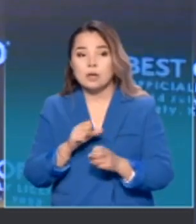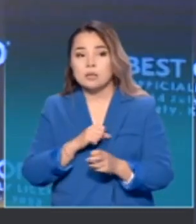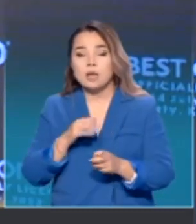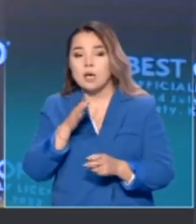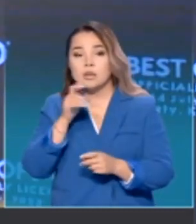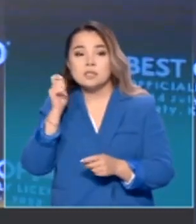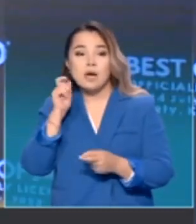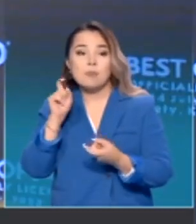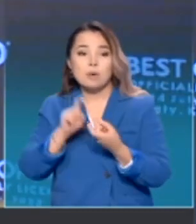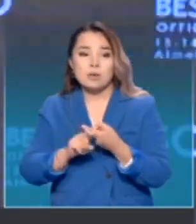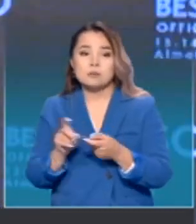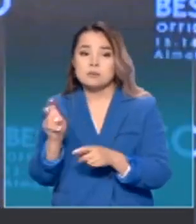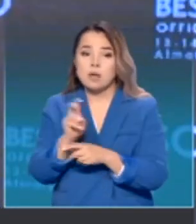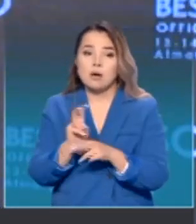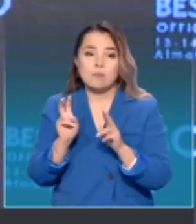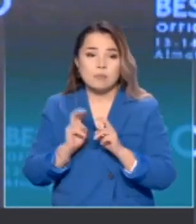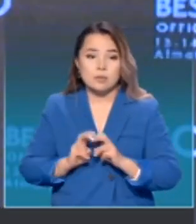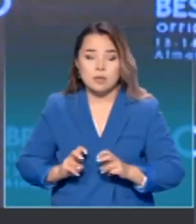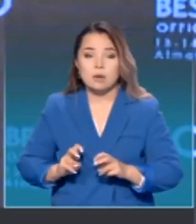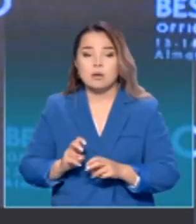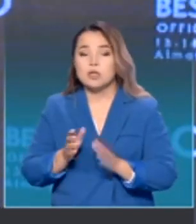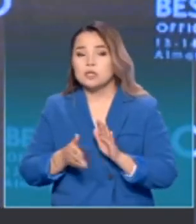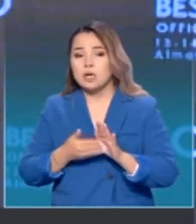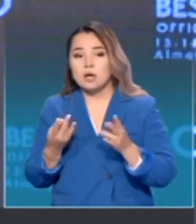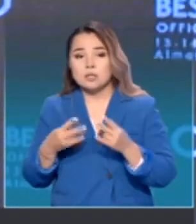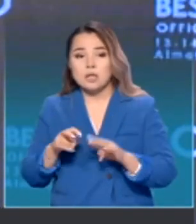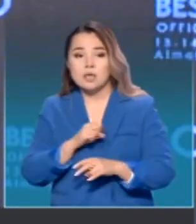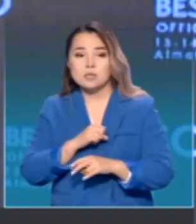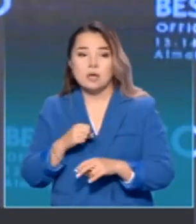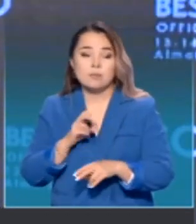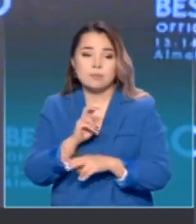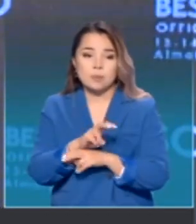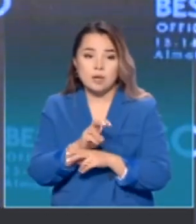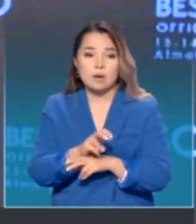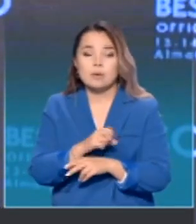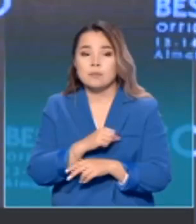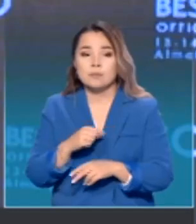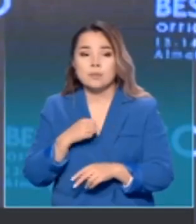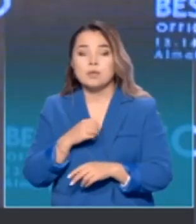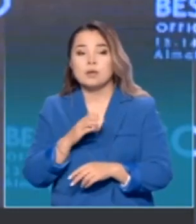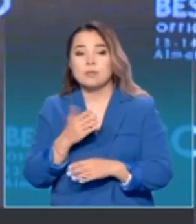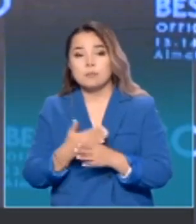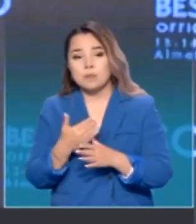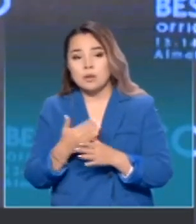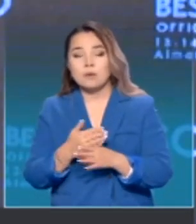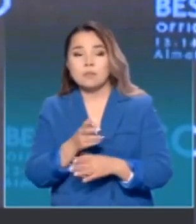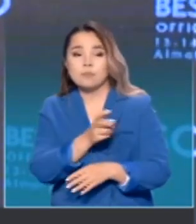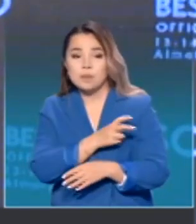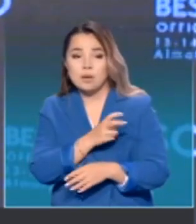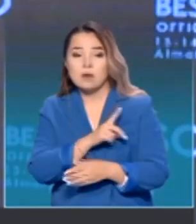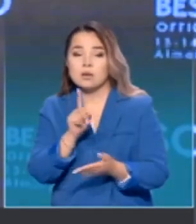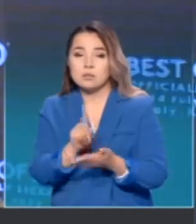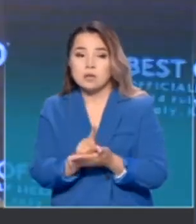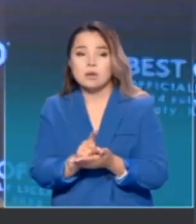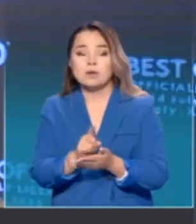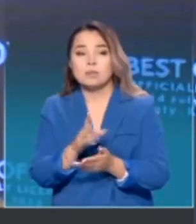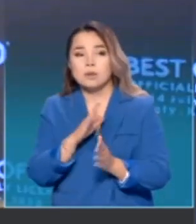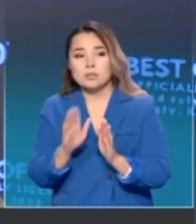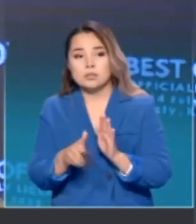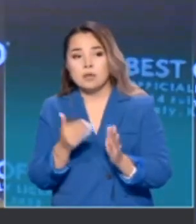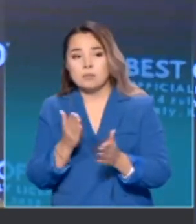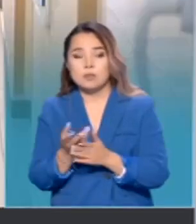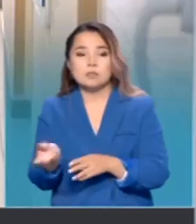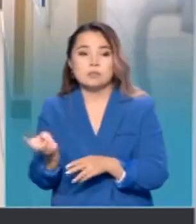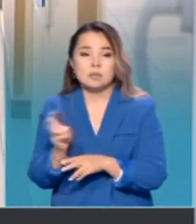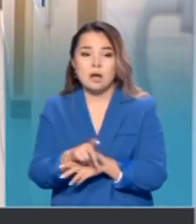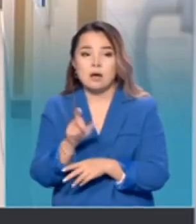жасына байланысты бару керек, шақырмау бар. Біздің болмаса медбикелеріміз қайта-қайта звондап, мазасын алып, соған шақыртып алады ғой. Қоймадым деп келеді